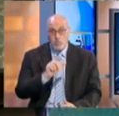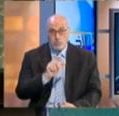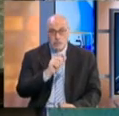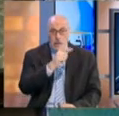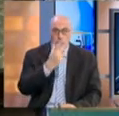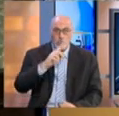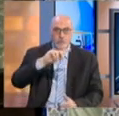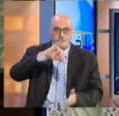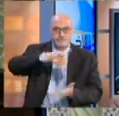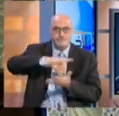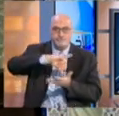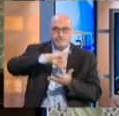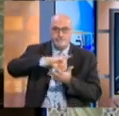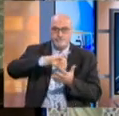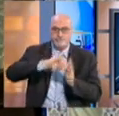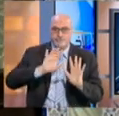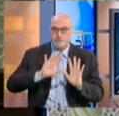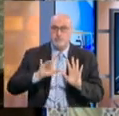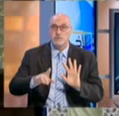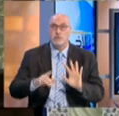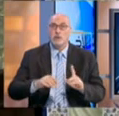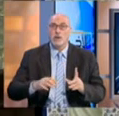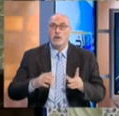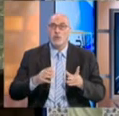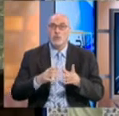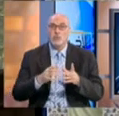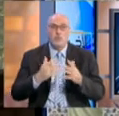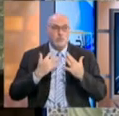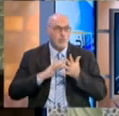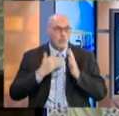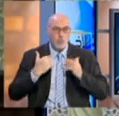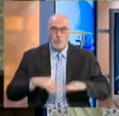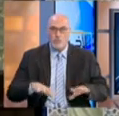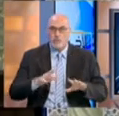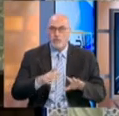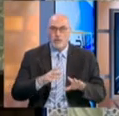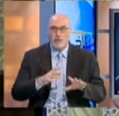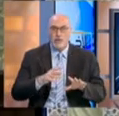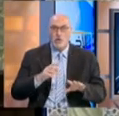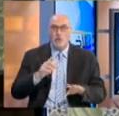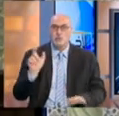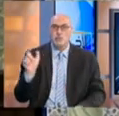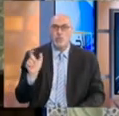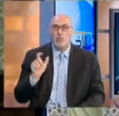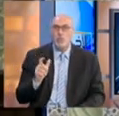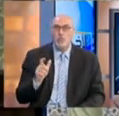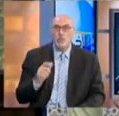الوسطية والاعتدال، والتي تتماشى مع جميع أفراد الأمة الإسلامية خاصة